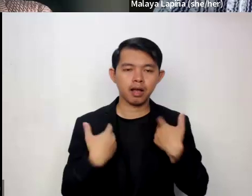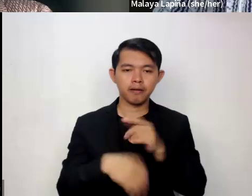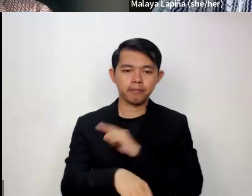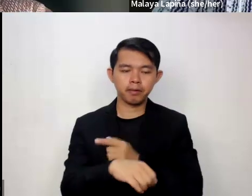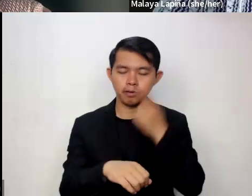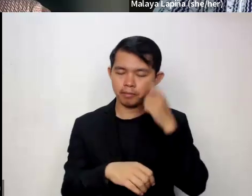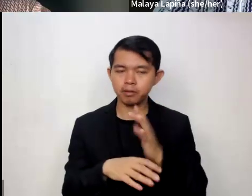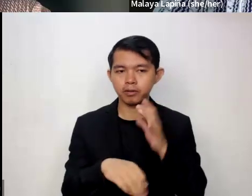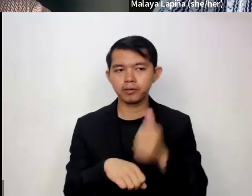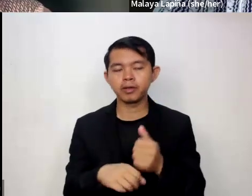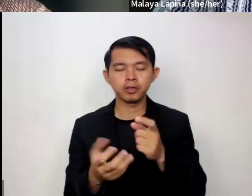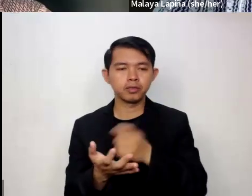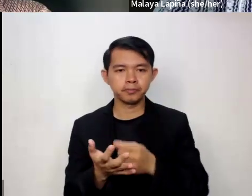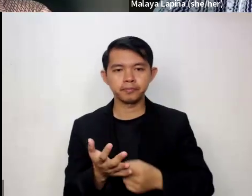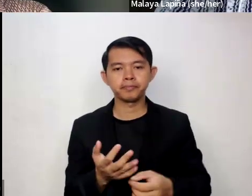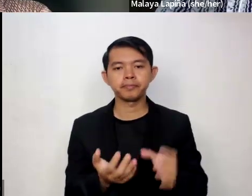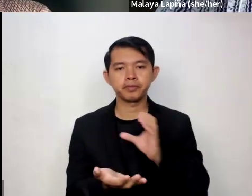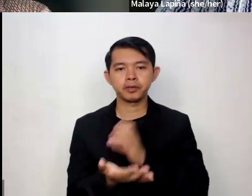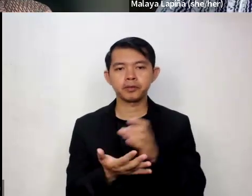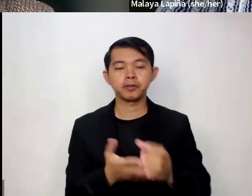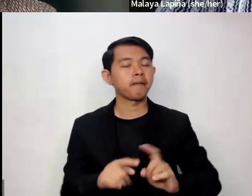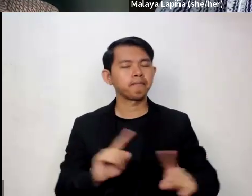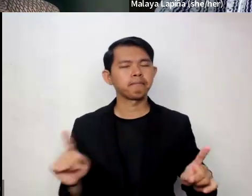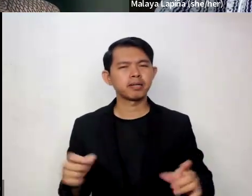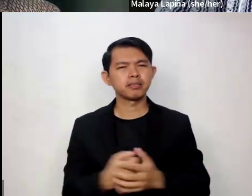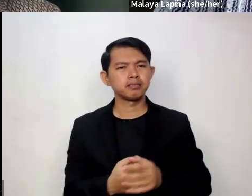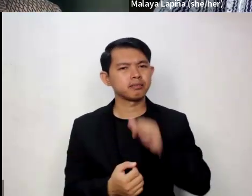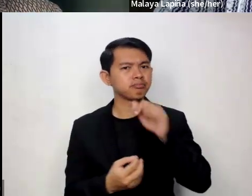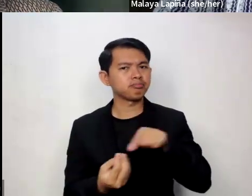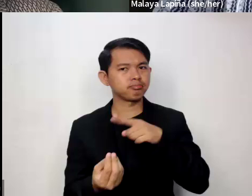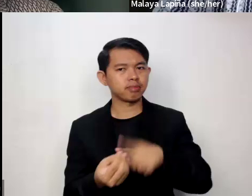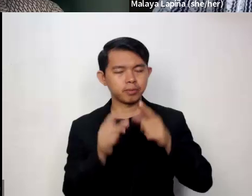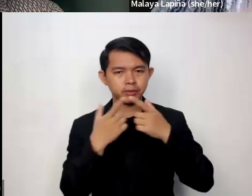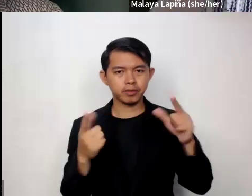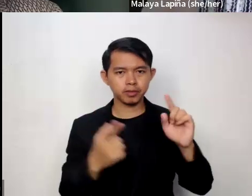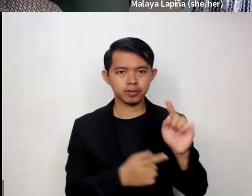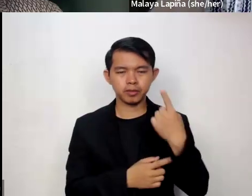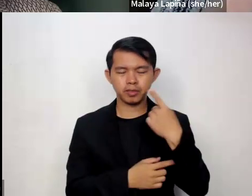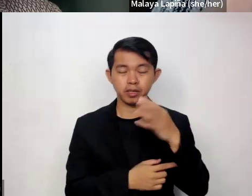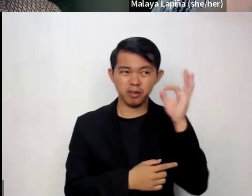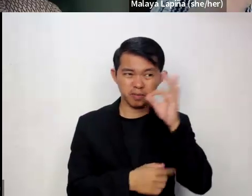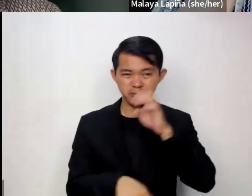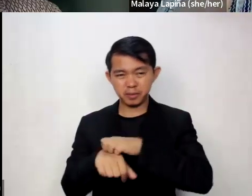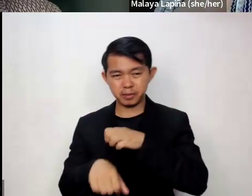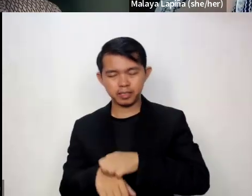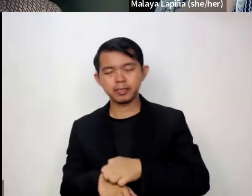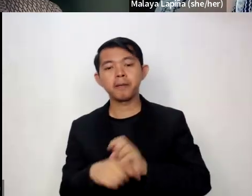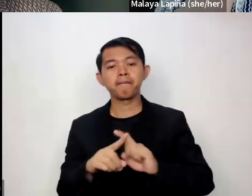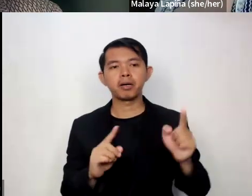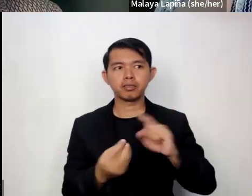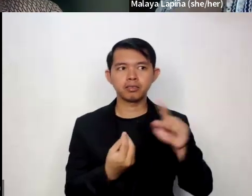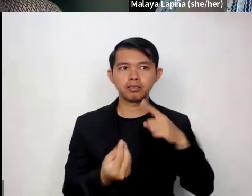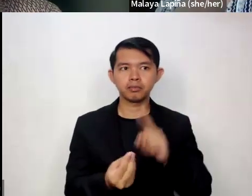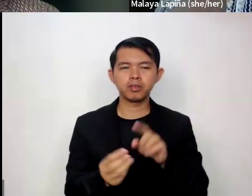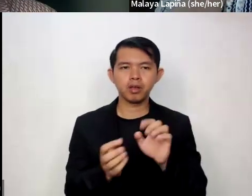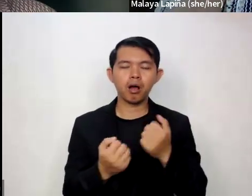na ito. Pero hindi lang ito usapin ng language no na kung Filipino English, kung hindi kung paano rin natin tinitingnan no kung